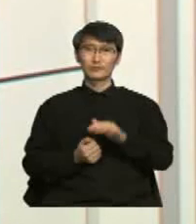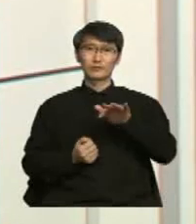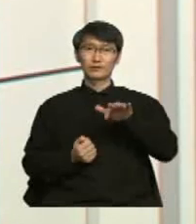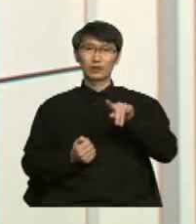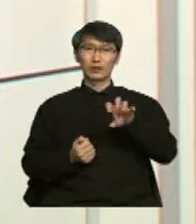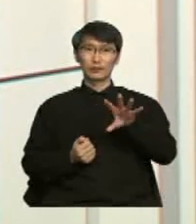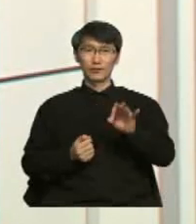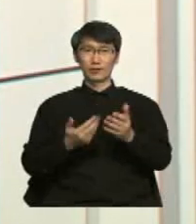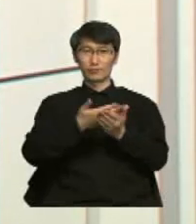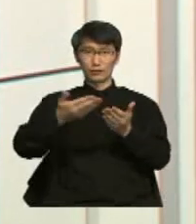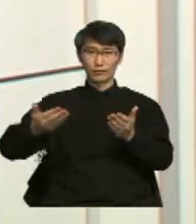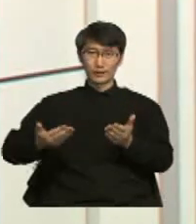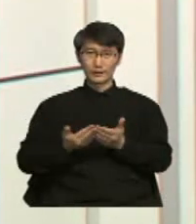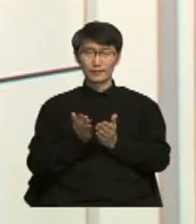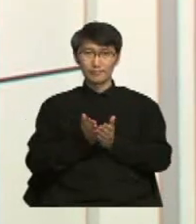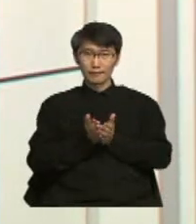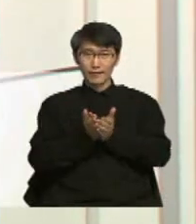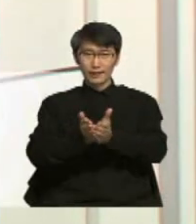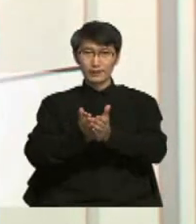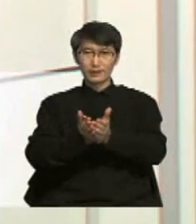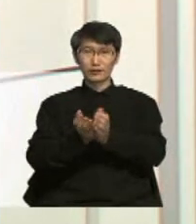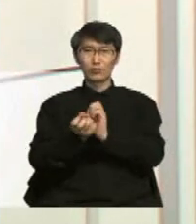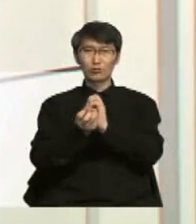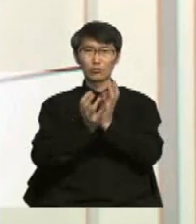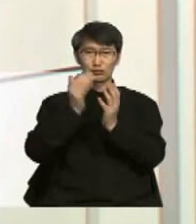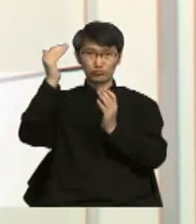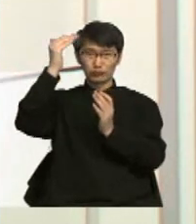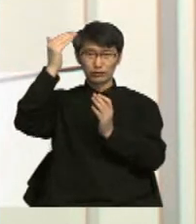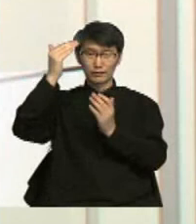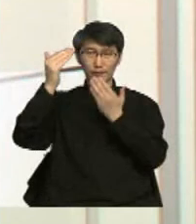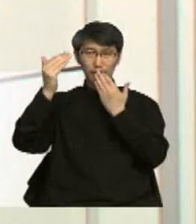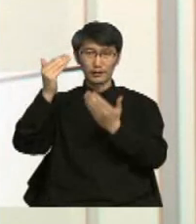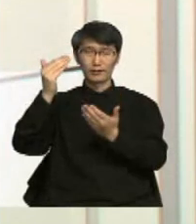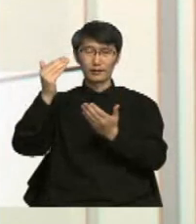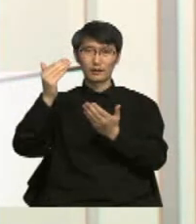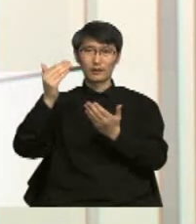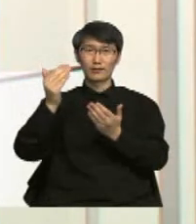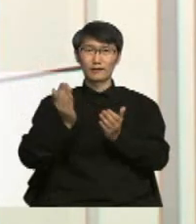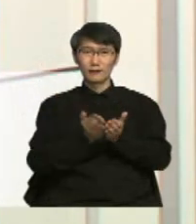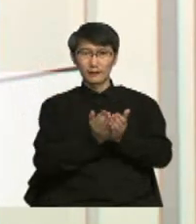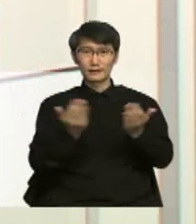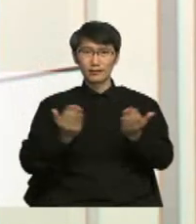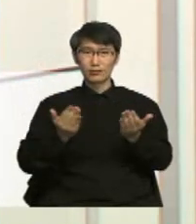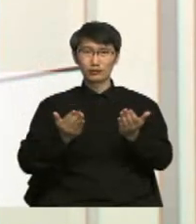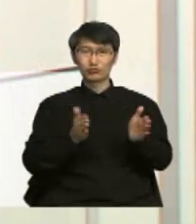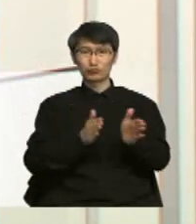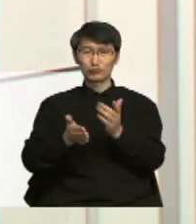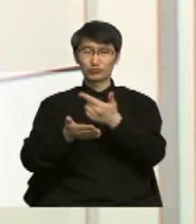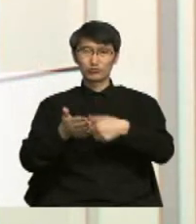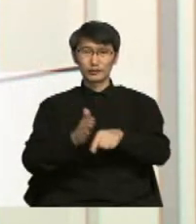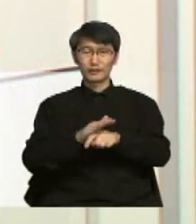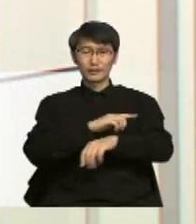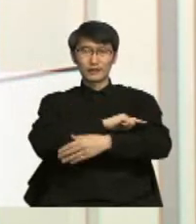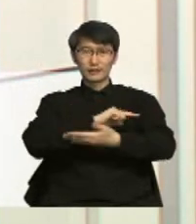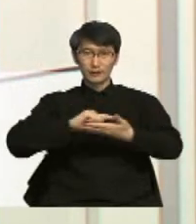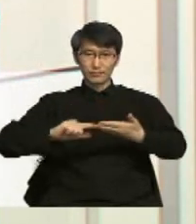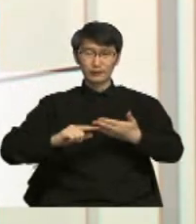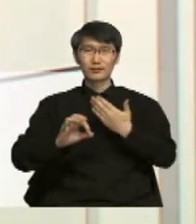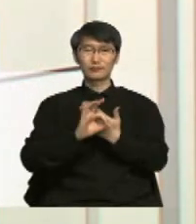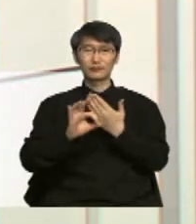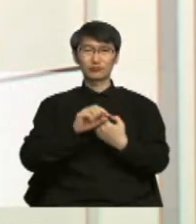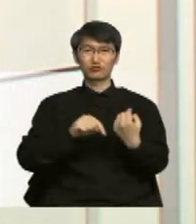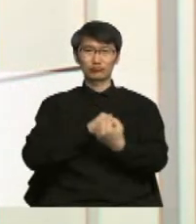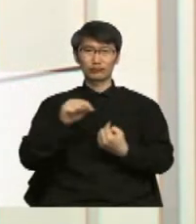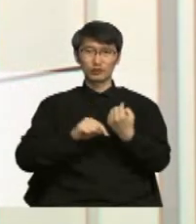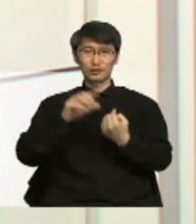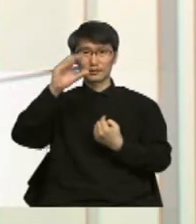청평 호반에서 배를 타고 단풍 구경을 할수 있습니다. 유람선 사업 준비를 위해 가평군이 두 대의 유람선을 시범